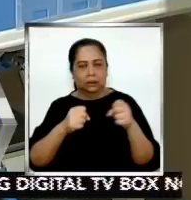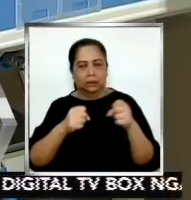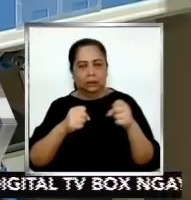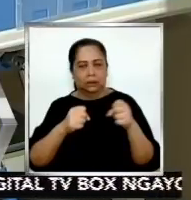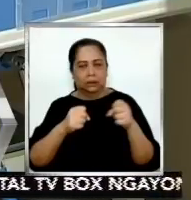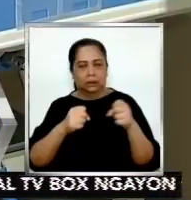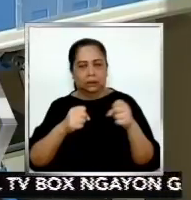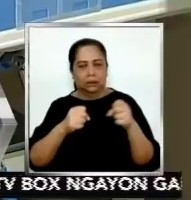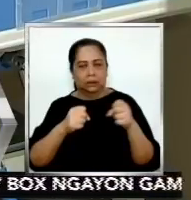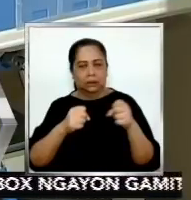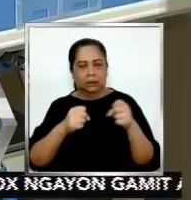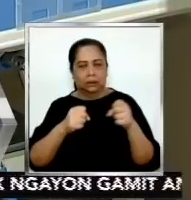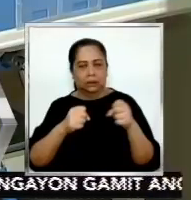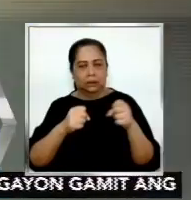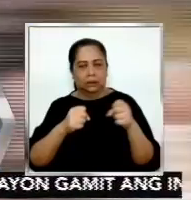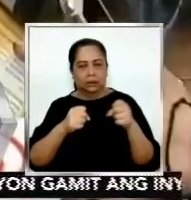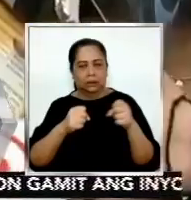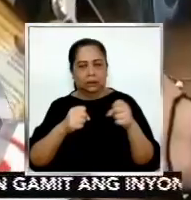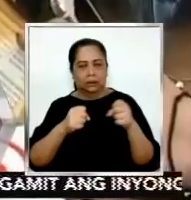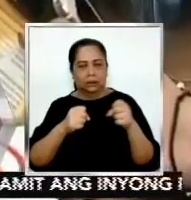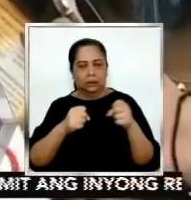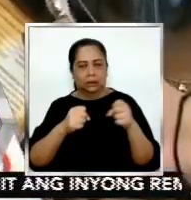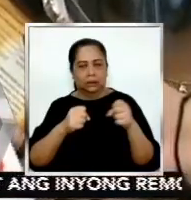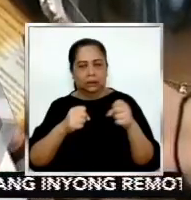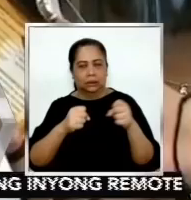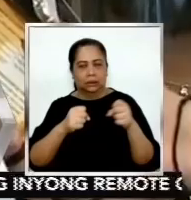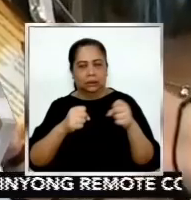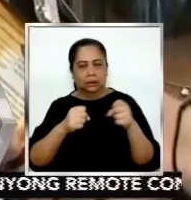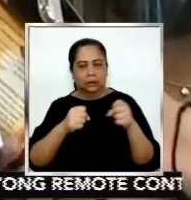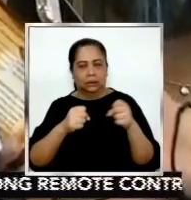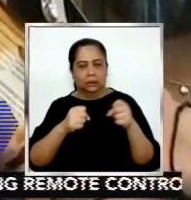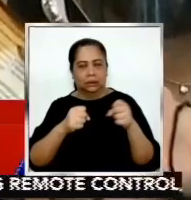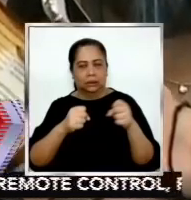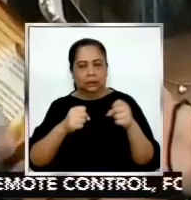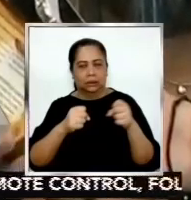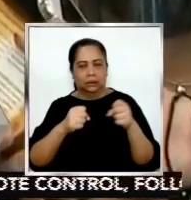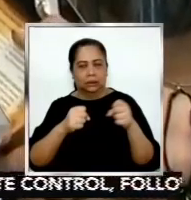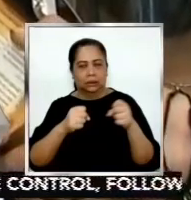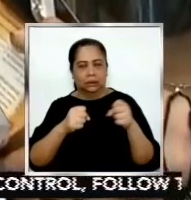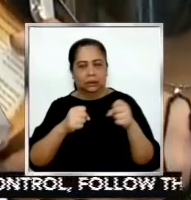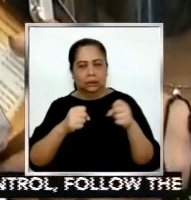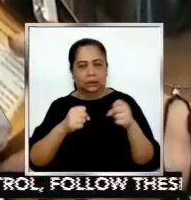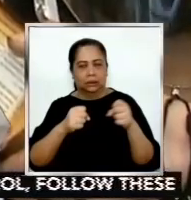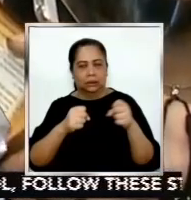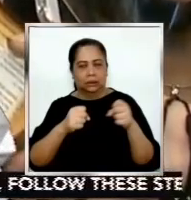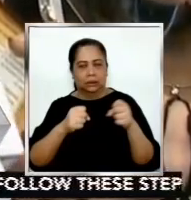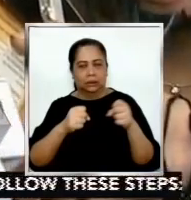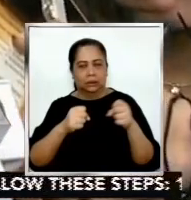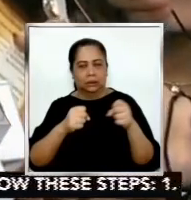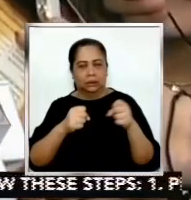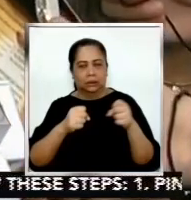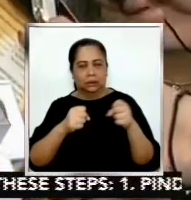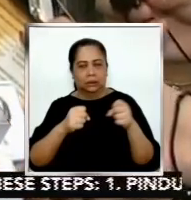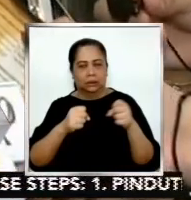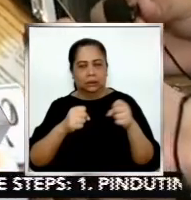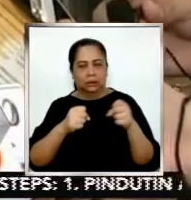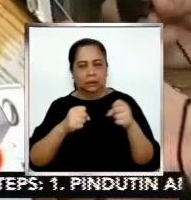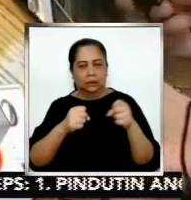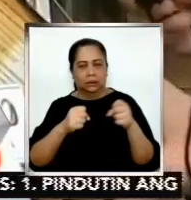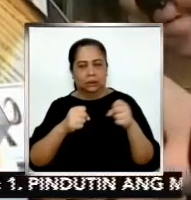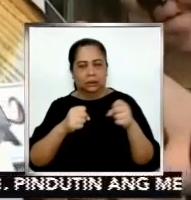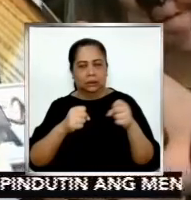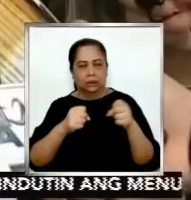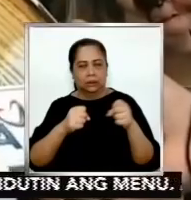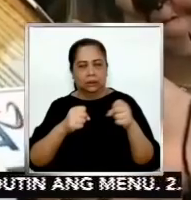Task Force. Titingnan po natin kasi yung nasa general rule kasi naka-allowed ang home quarantine. Ang ano na po namin,